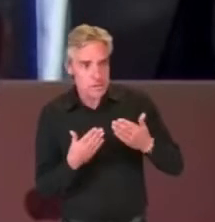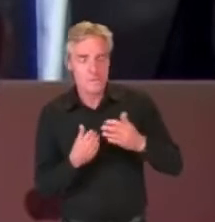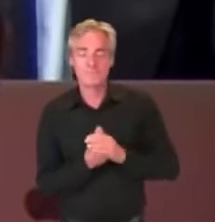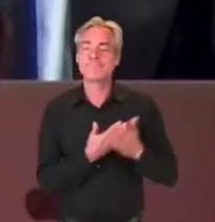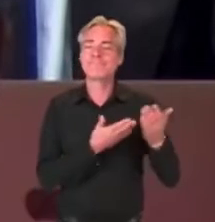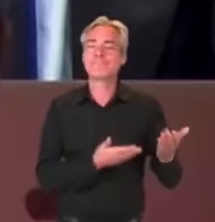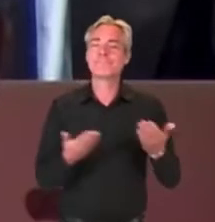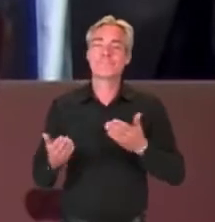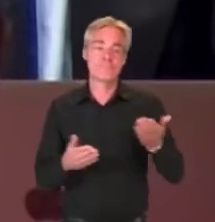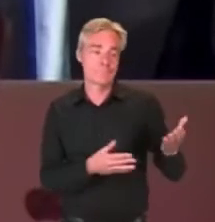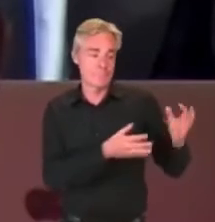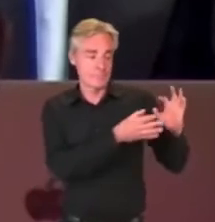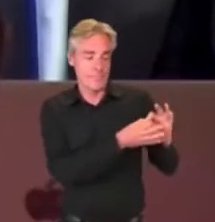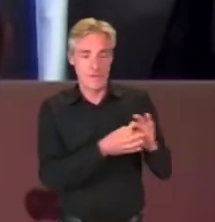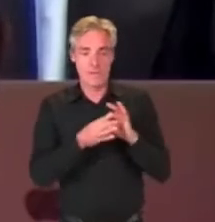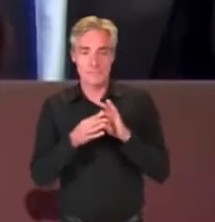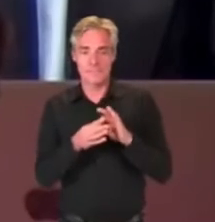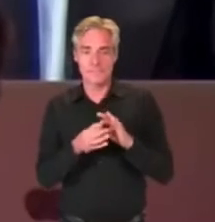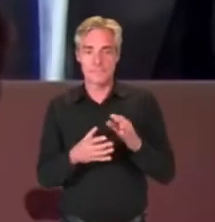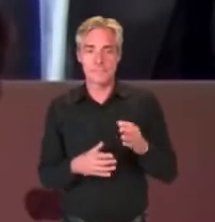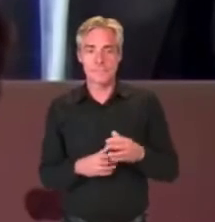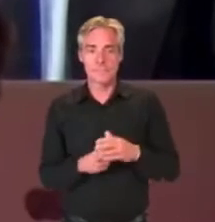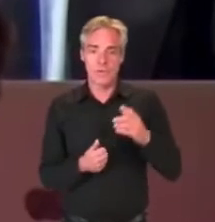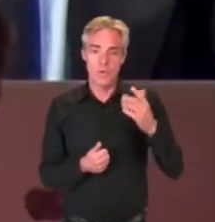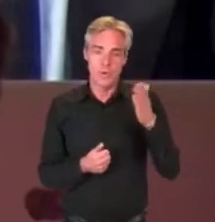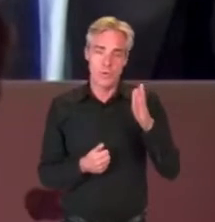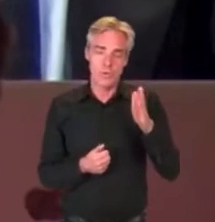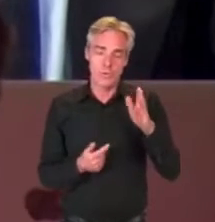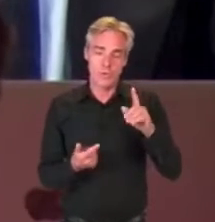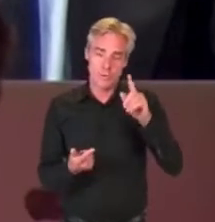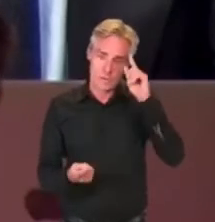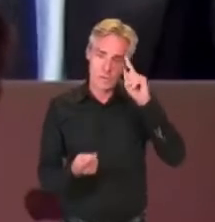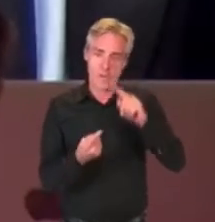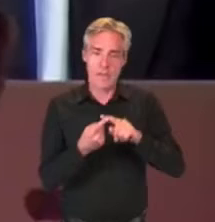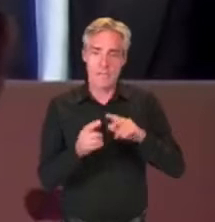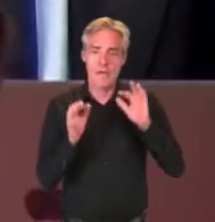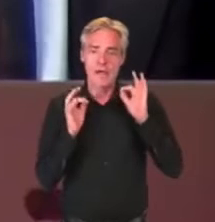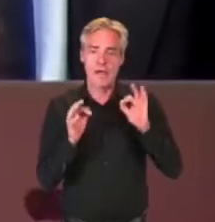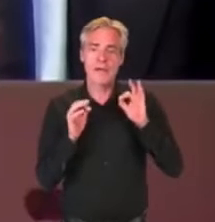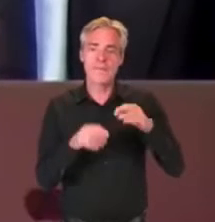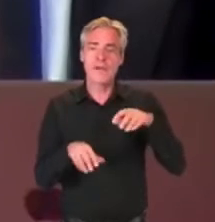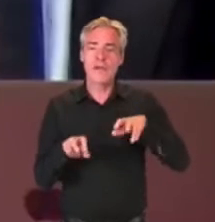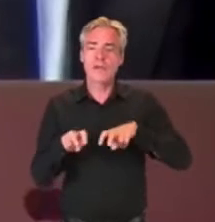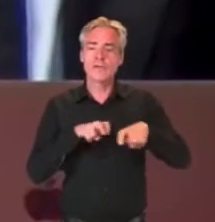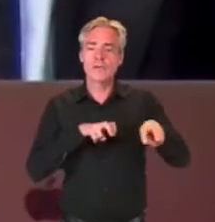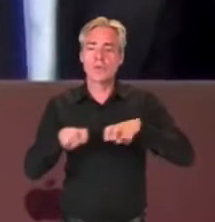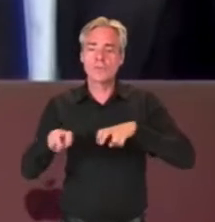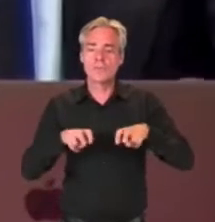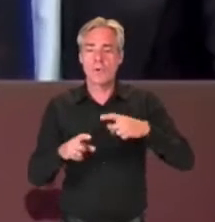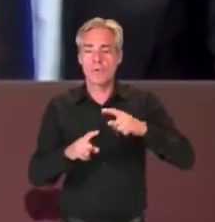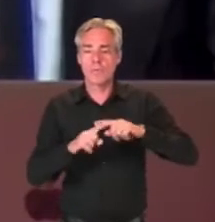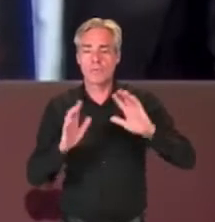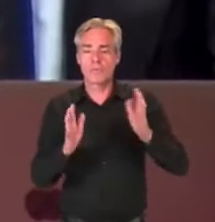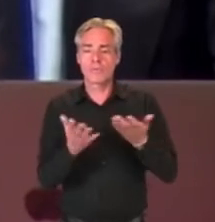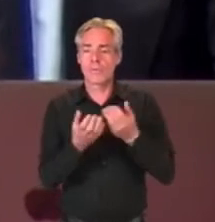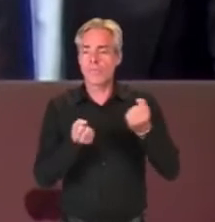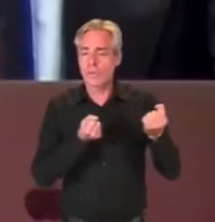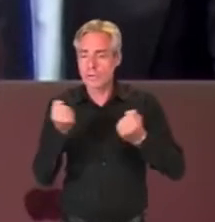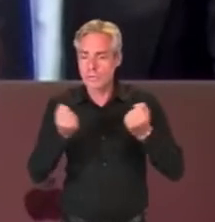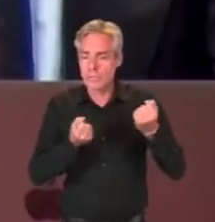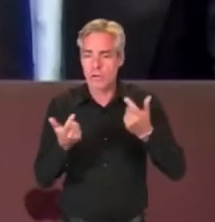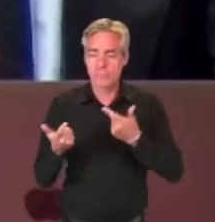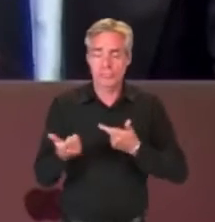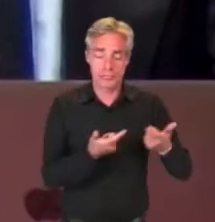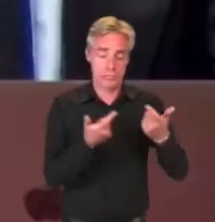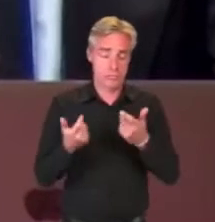Afin de compléter son excellente prise de parole, je voulais revenir sur un autre volet de ce rapport qui est le volet consacré au transport et aux mobilités. Je dirais